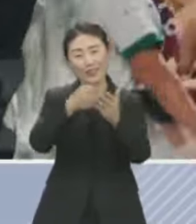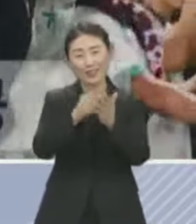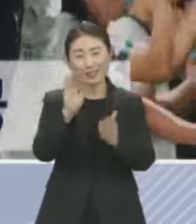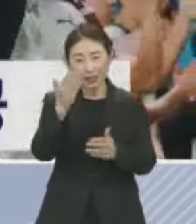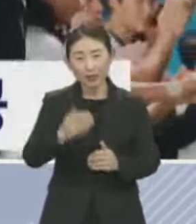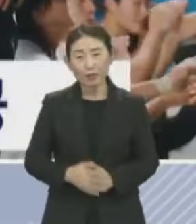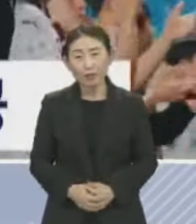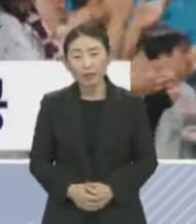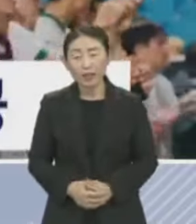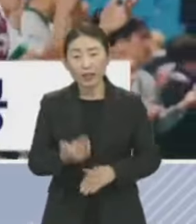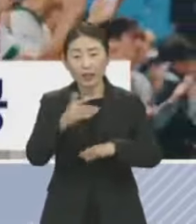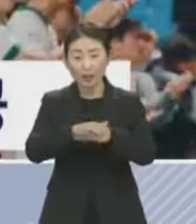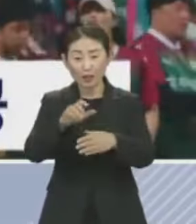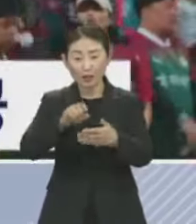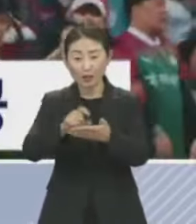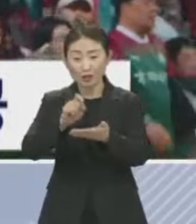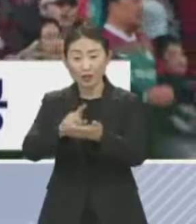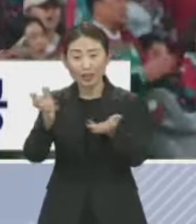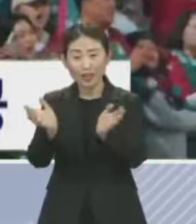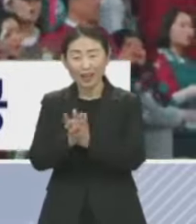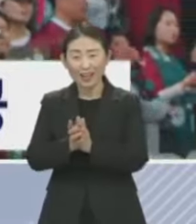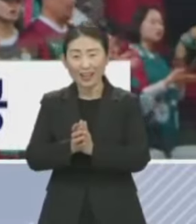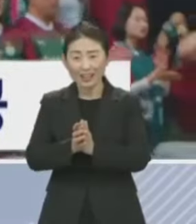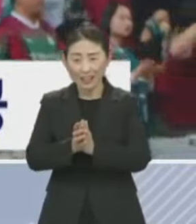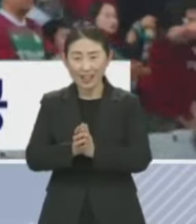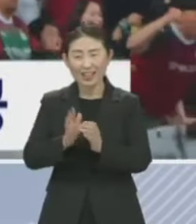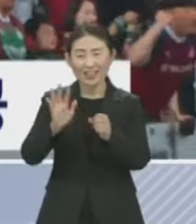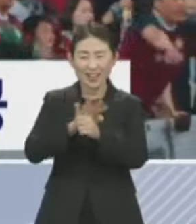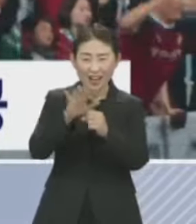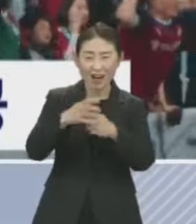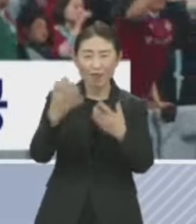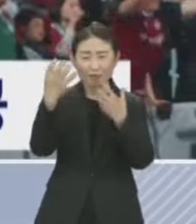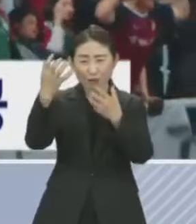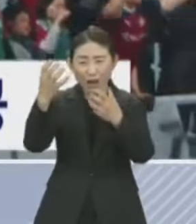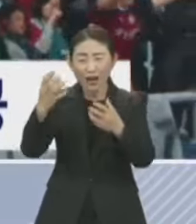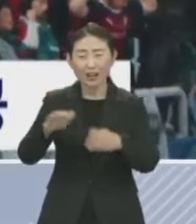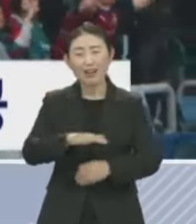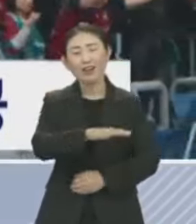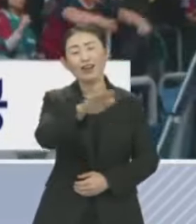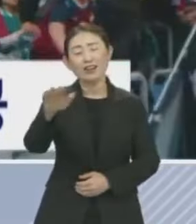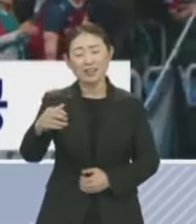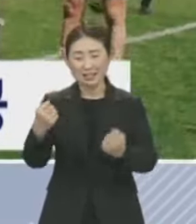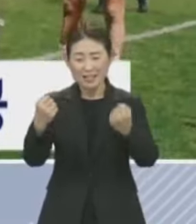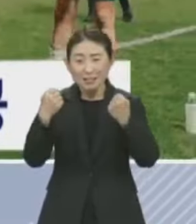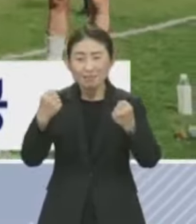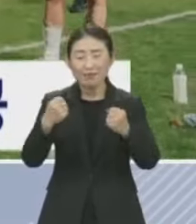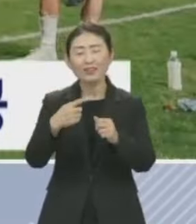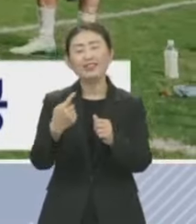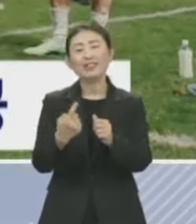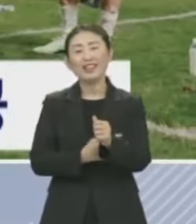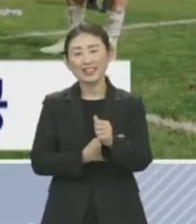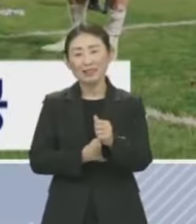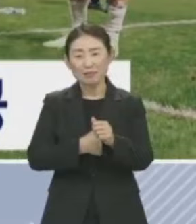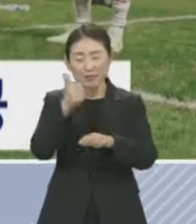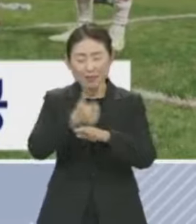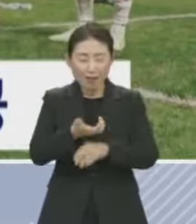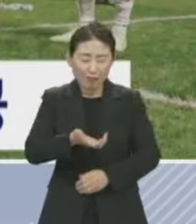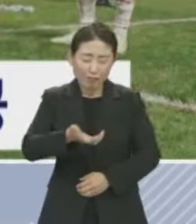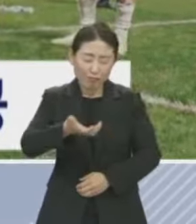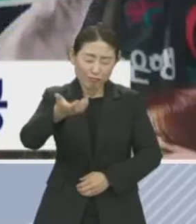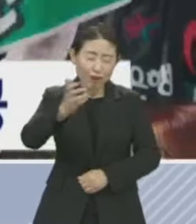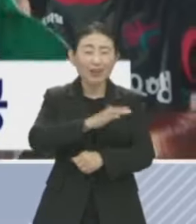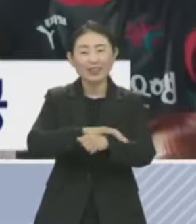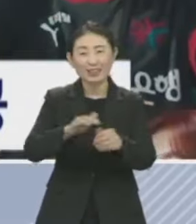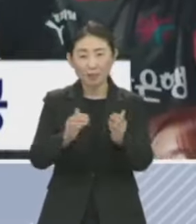대전 하나 시티즌을 사랑해 주시는 팬 여러분들 또 대전 시민 여러분들의 그 성원의 힘이 입어서 우리가 끝까지 힘을 낼 수 있었던 거